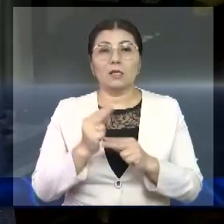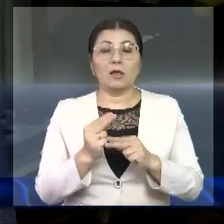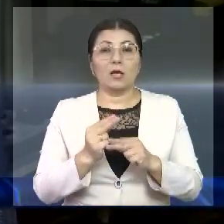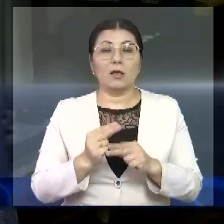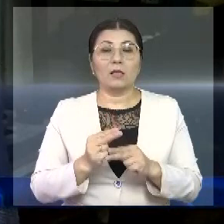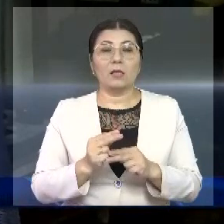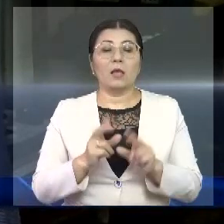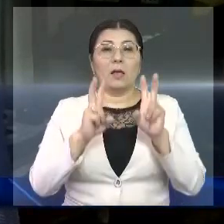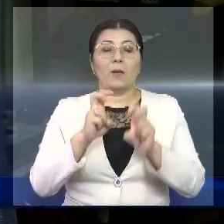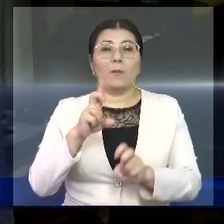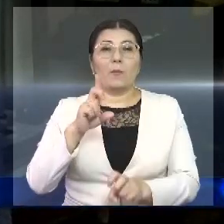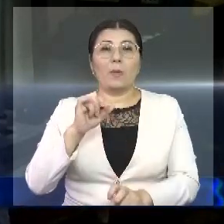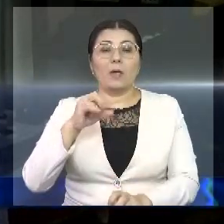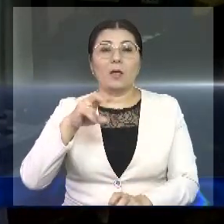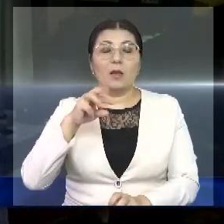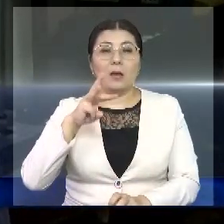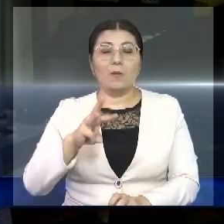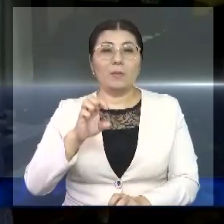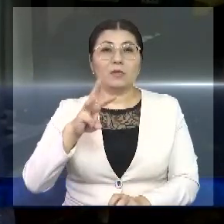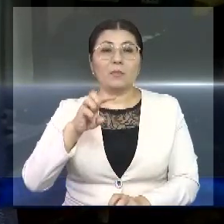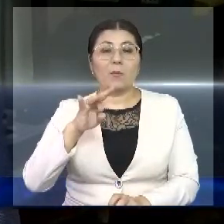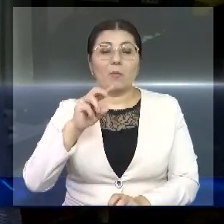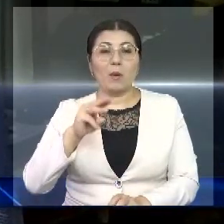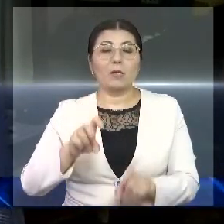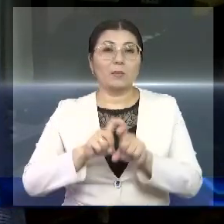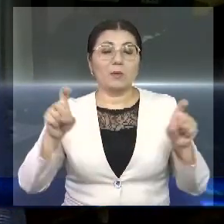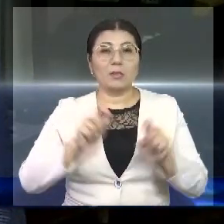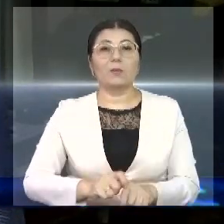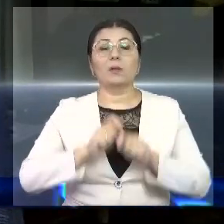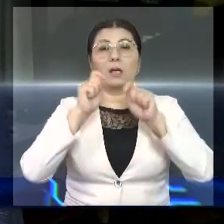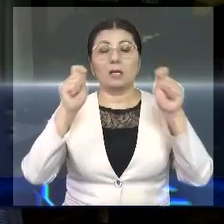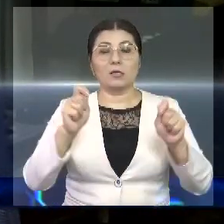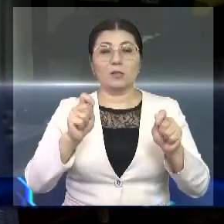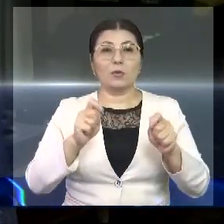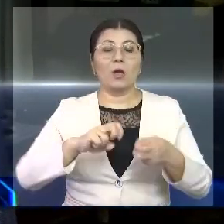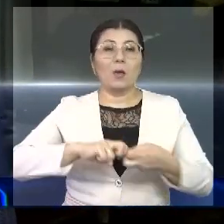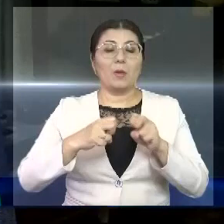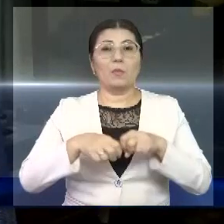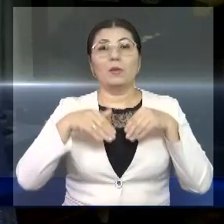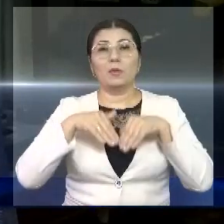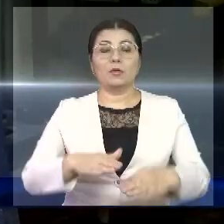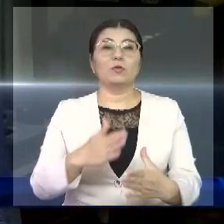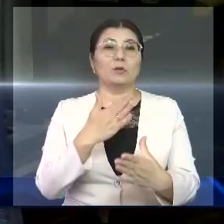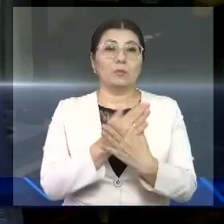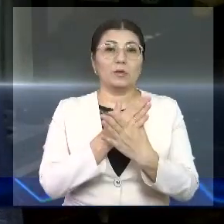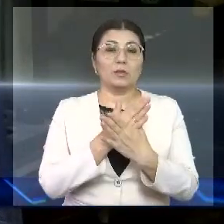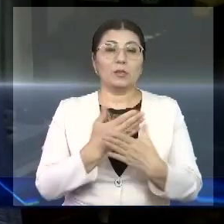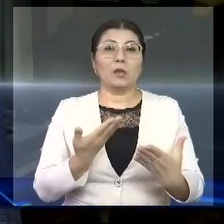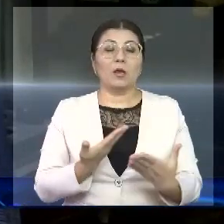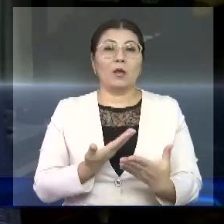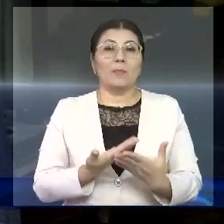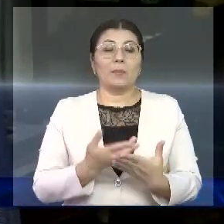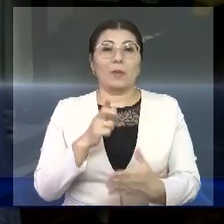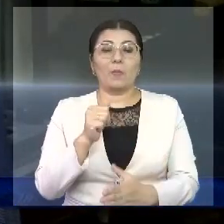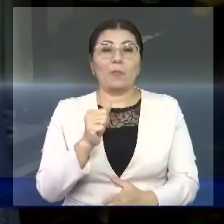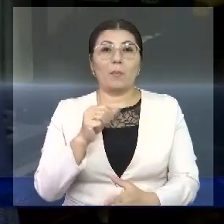білім смарт мектебінің ашылуы ол біраз салмақты түсіріп отыр. Соның нәтижесінде мына Батыс